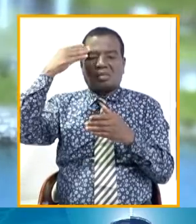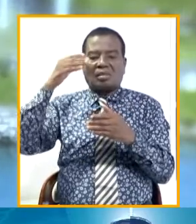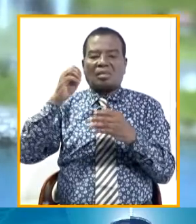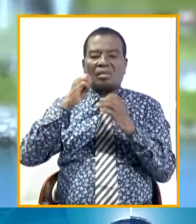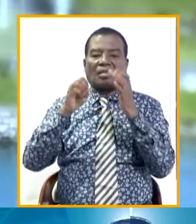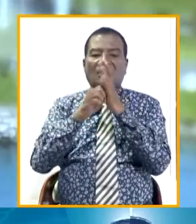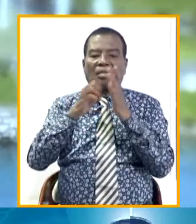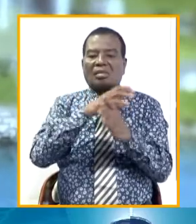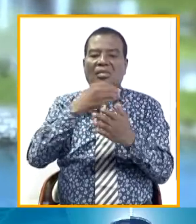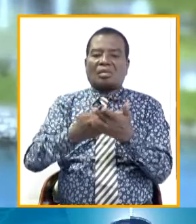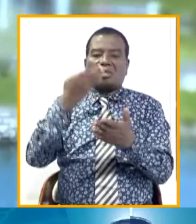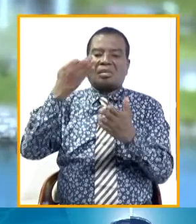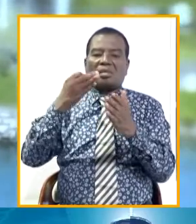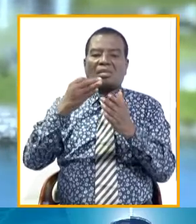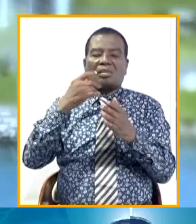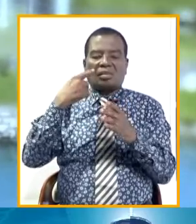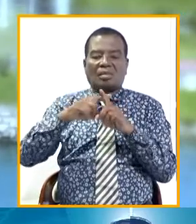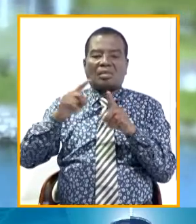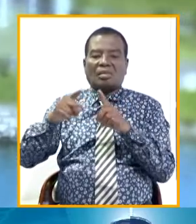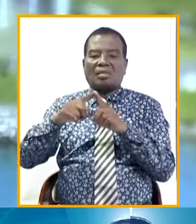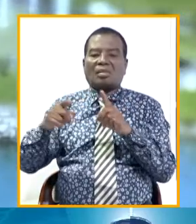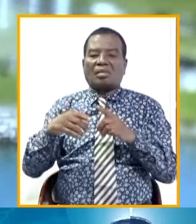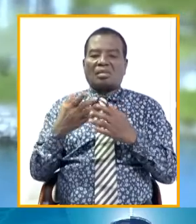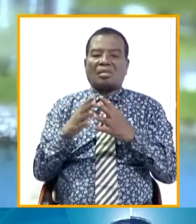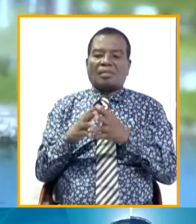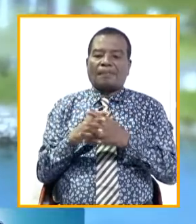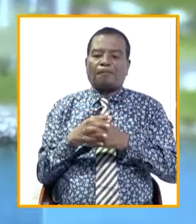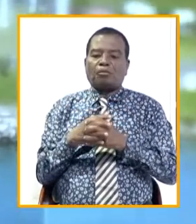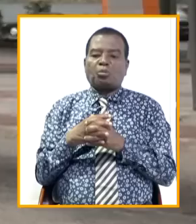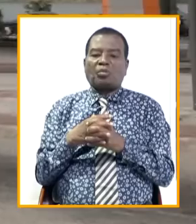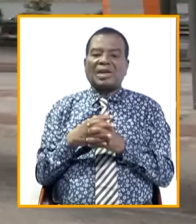de l'Économie et des Finances. Les détails, Jean Djadji.